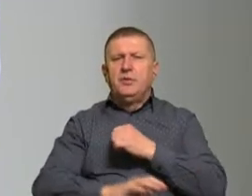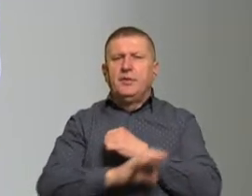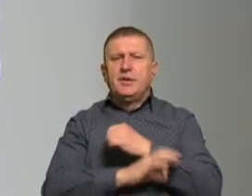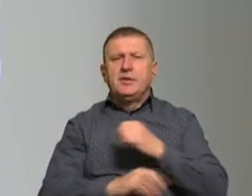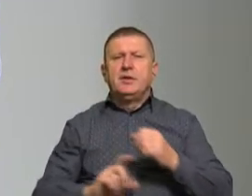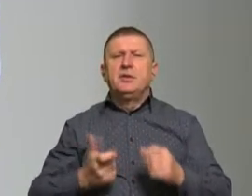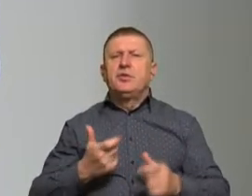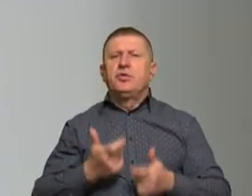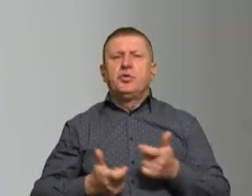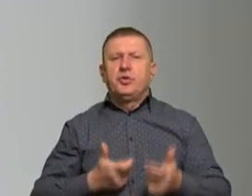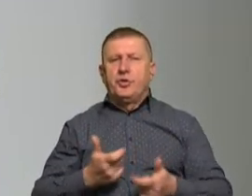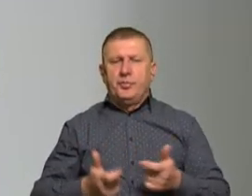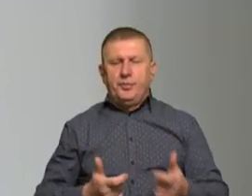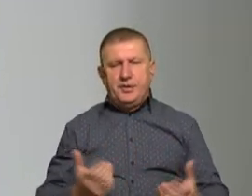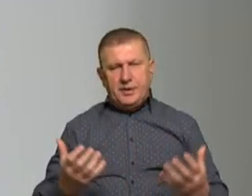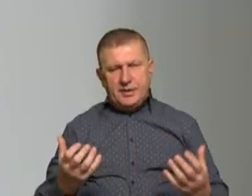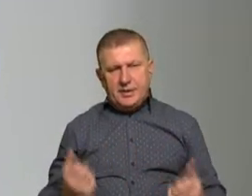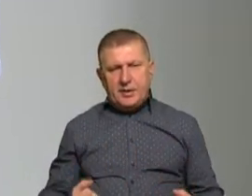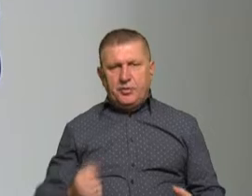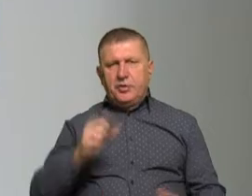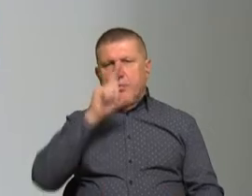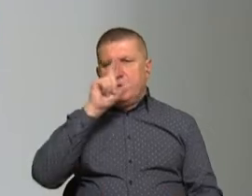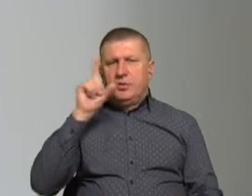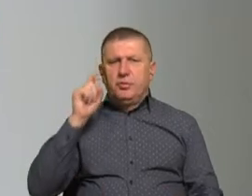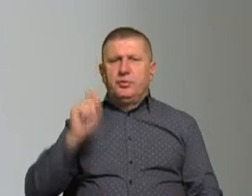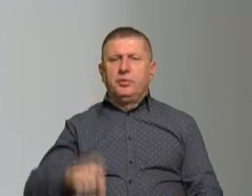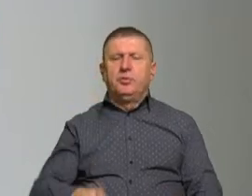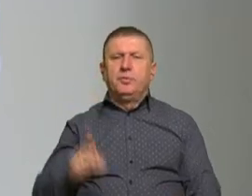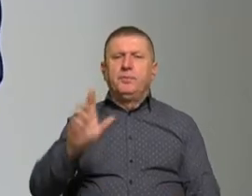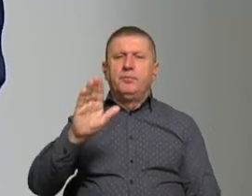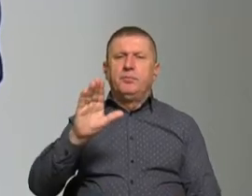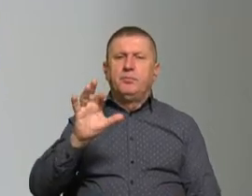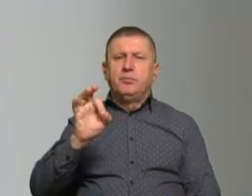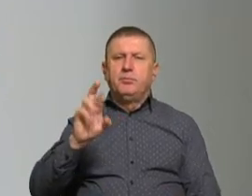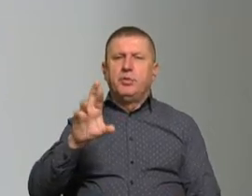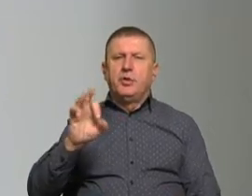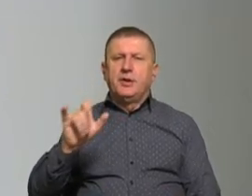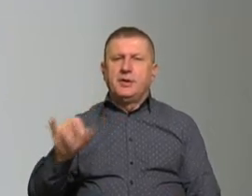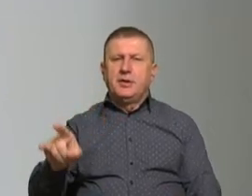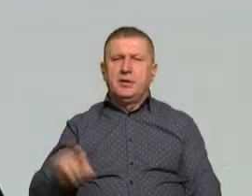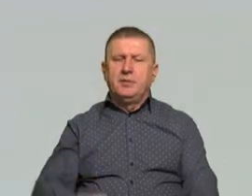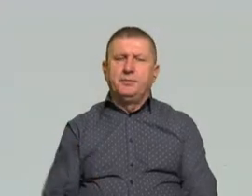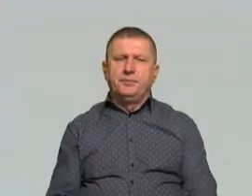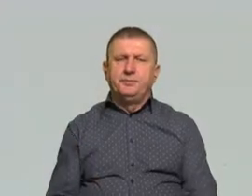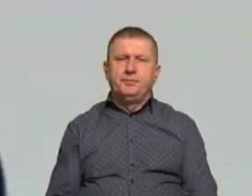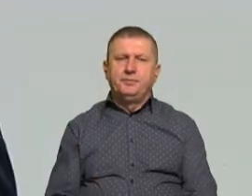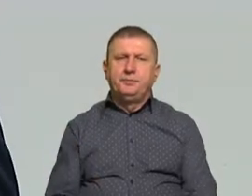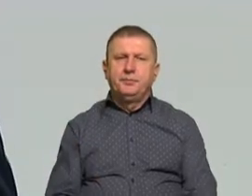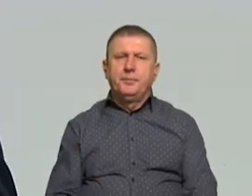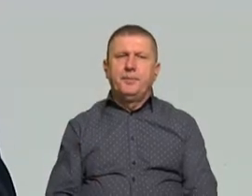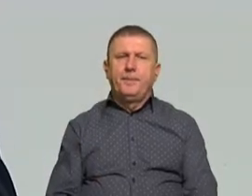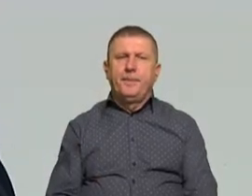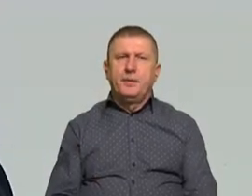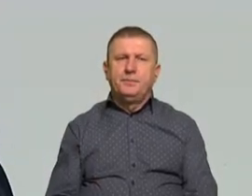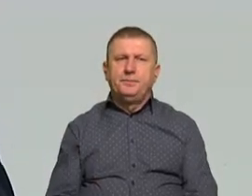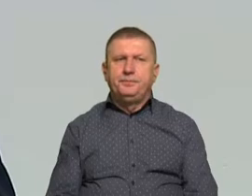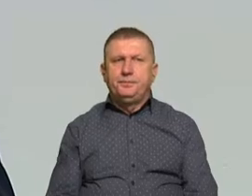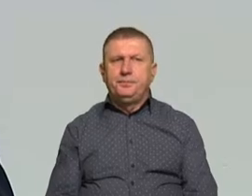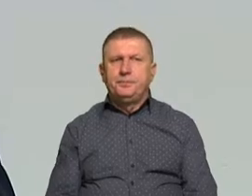będą państwo chcieli z tego korzystać? Rozpoczyna pan Wojciech Borecki, proszę. Dziękuję bardzo. No